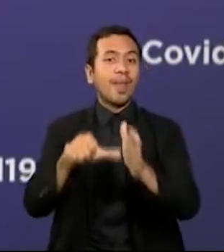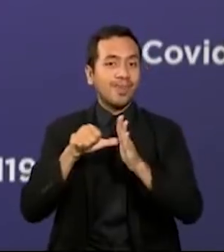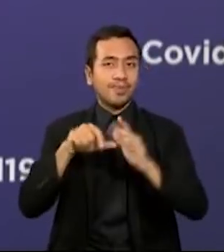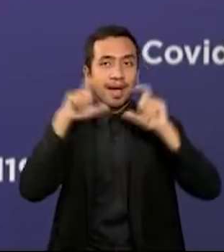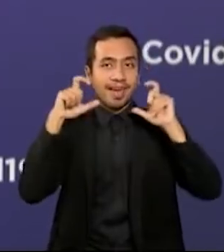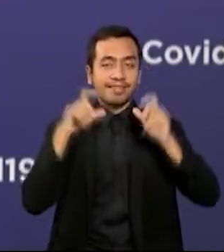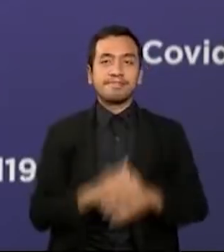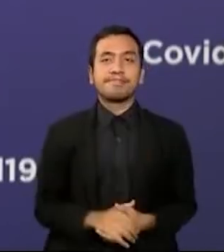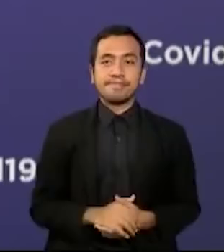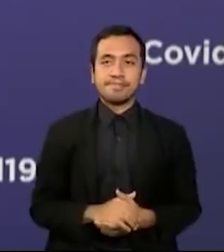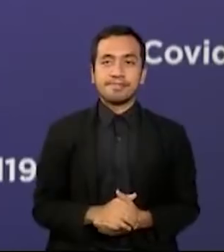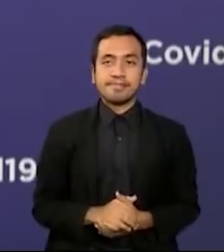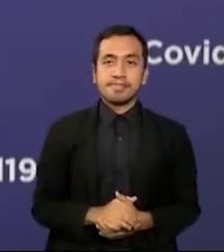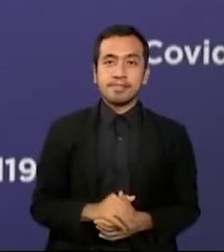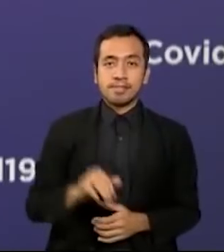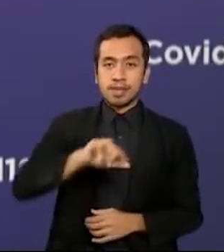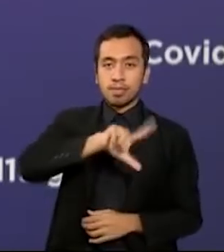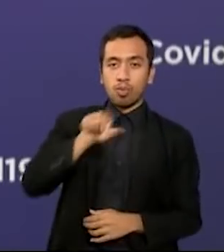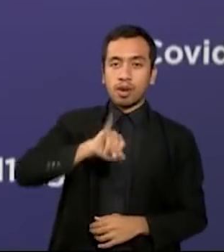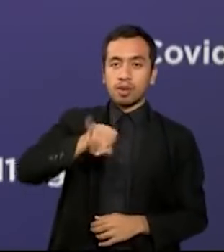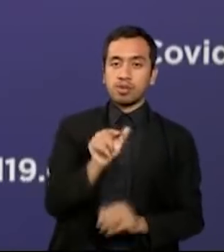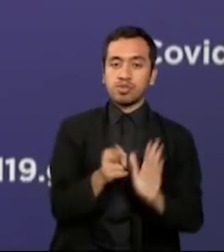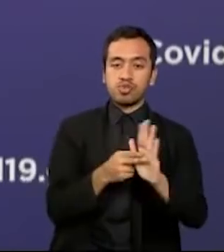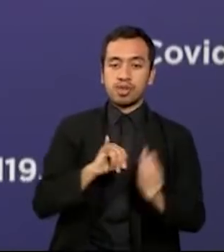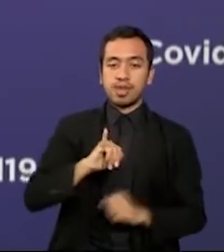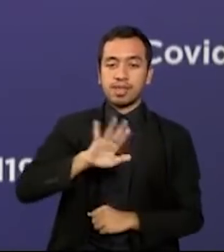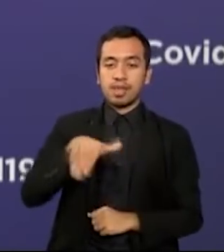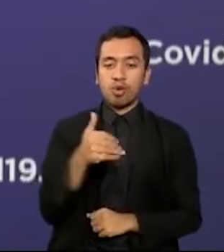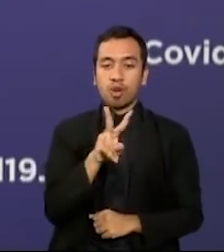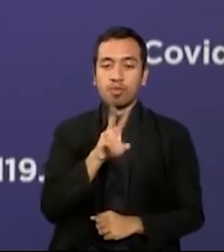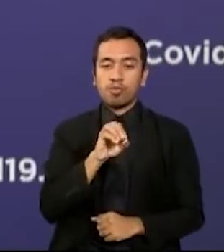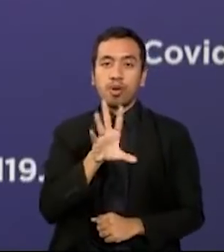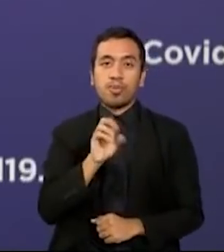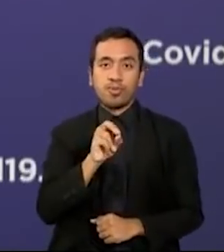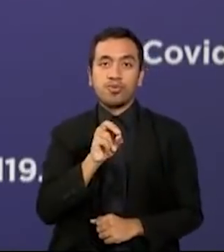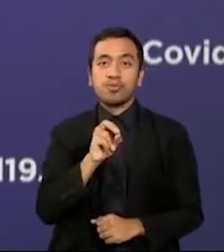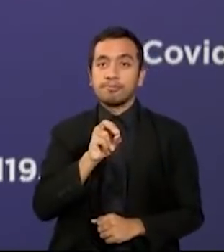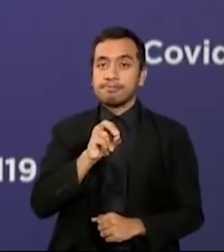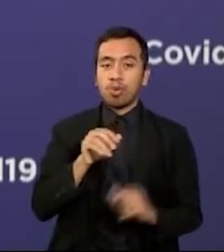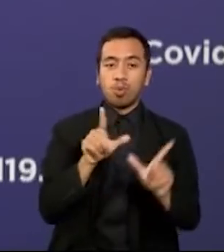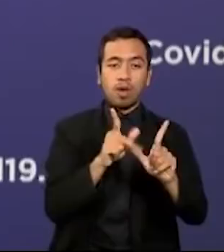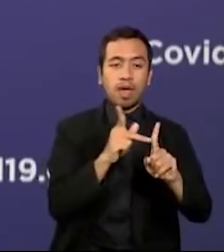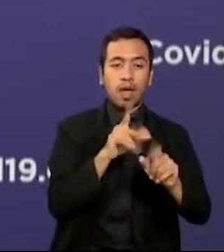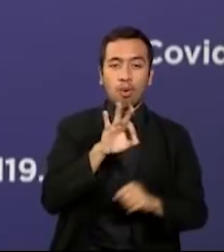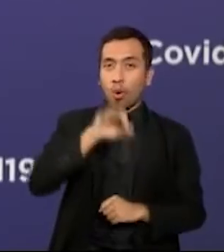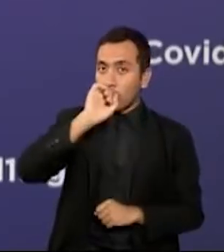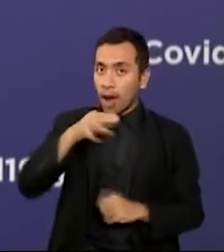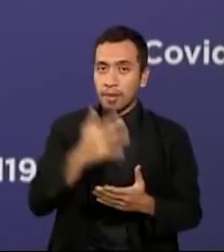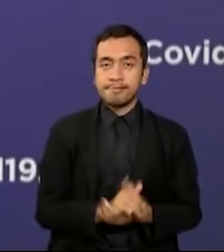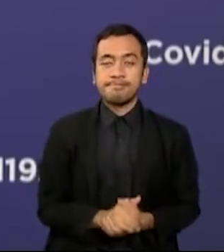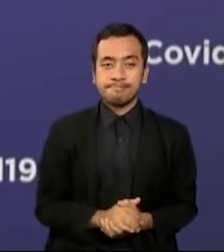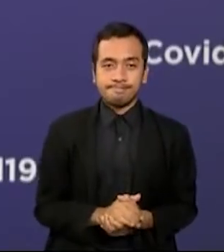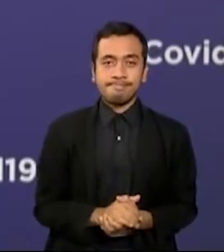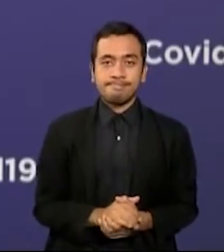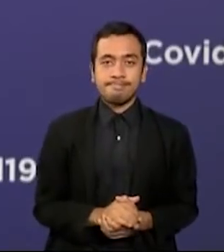Dalam pernyataannya terkini, awal Juni 2020, WHO mendorong pemerintah di seluruh dunia untuk harus menganjurkan